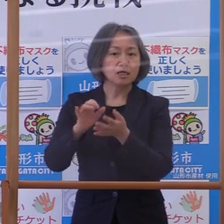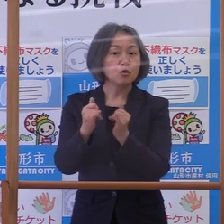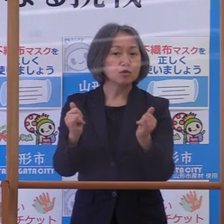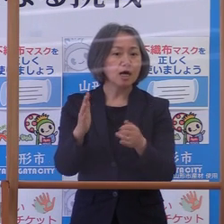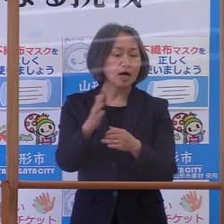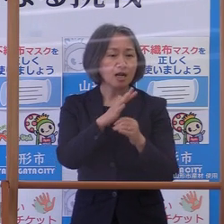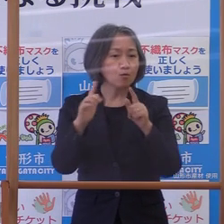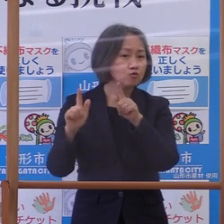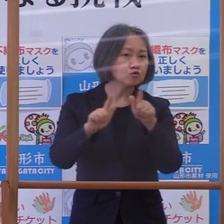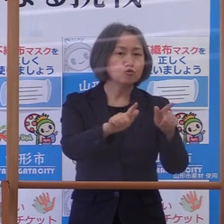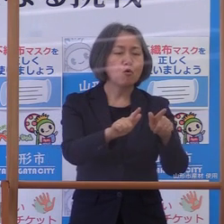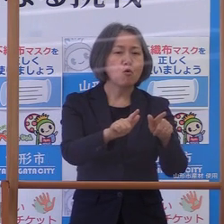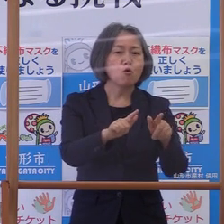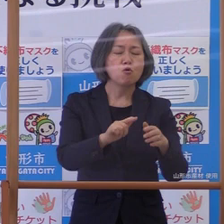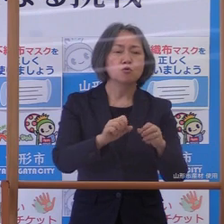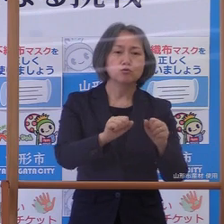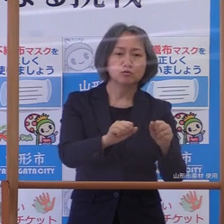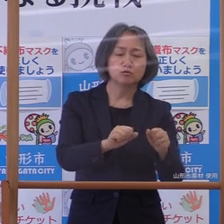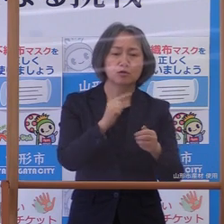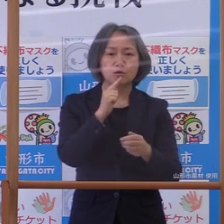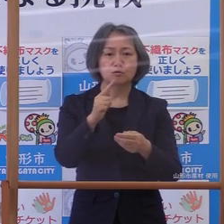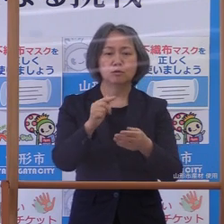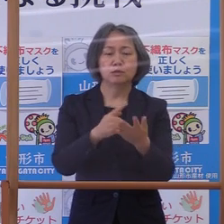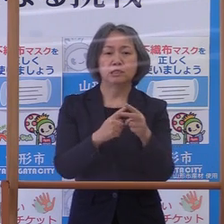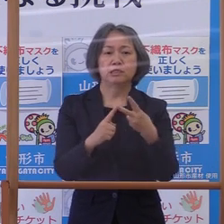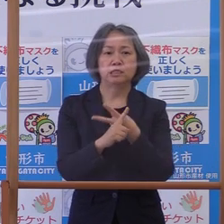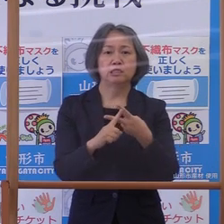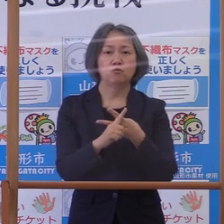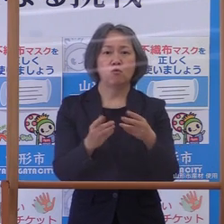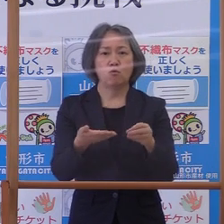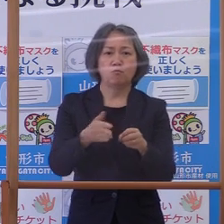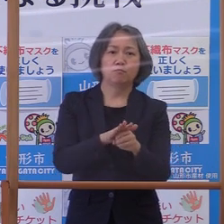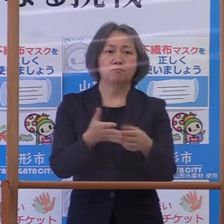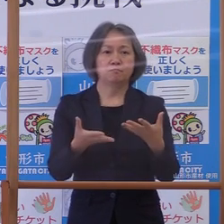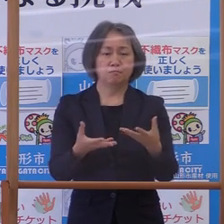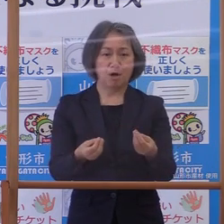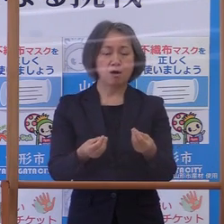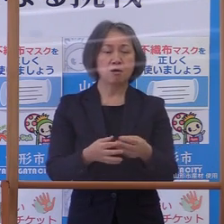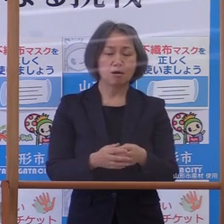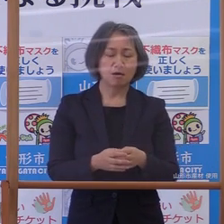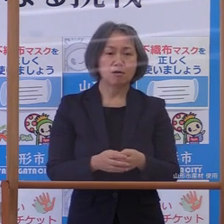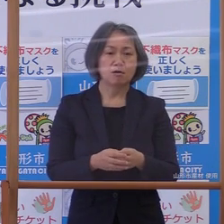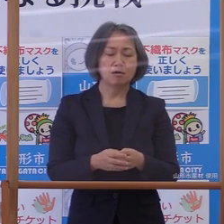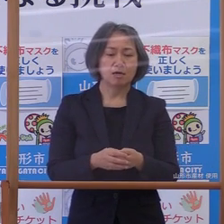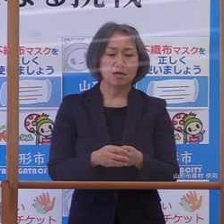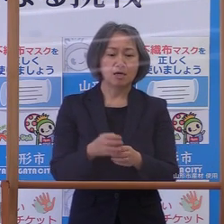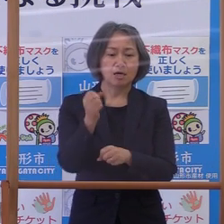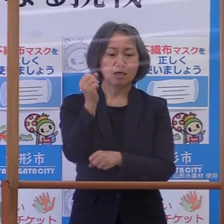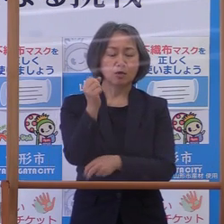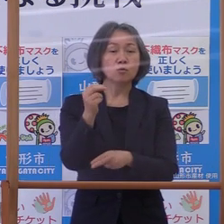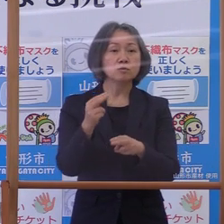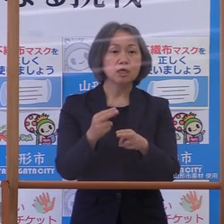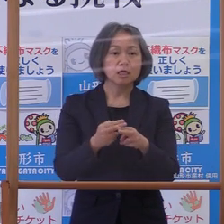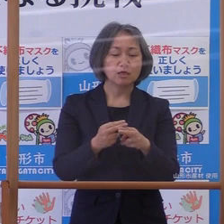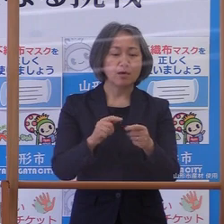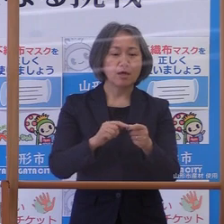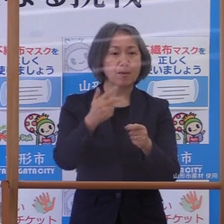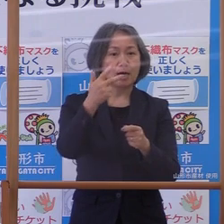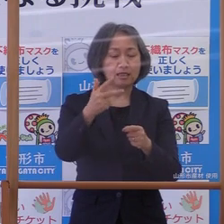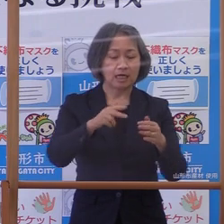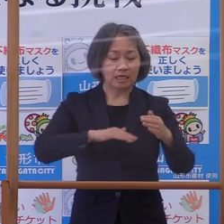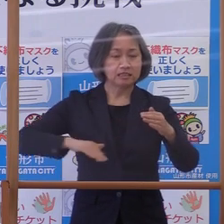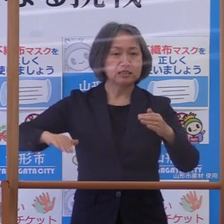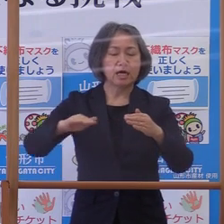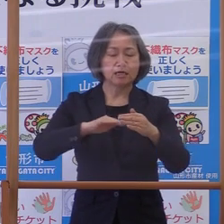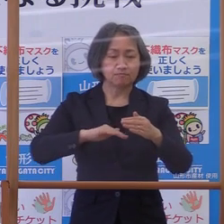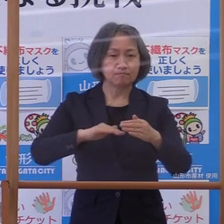仕組みも設けますので、そうしたものを含めながら、基本的には市内の方になるんでしょうけれども、市政一般情